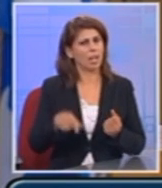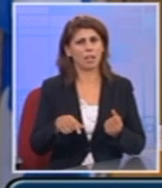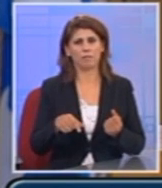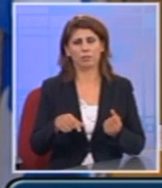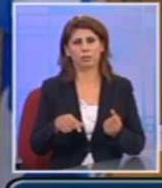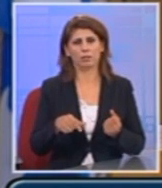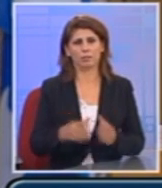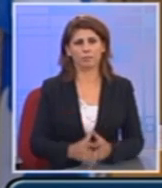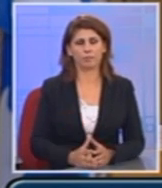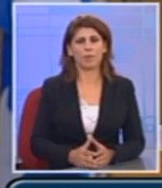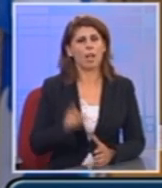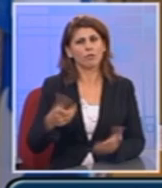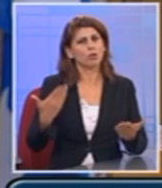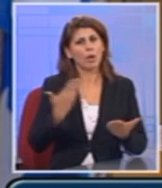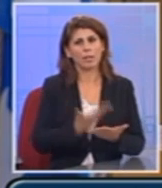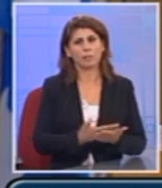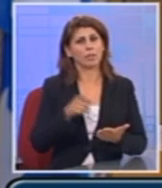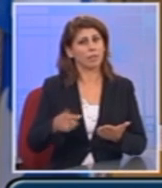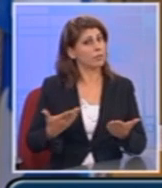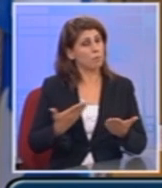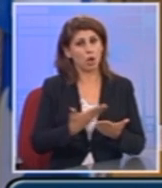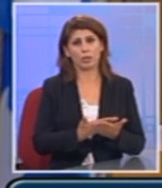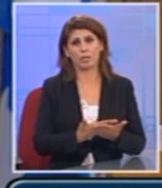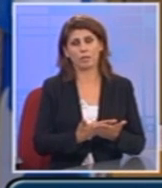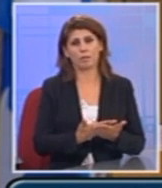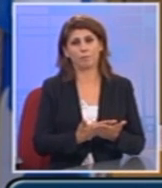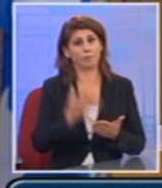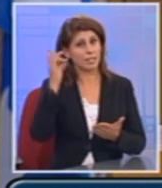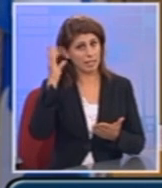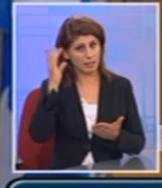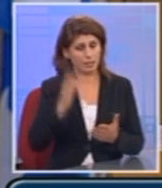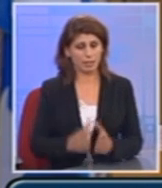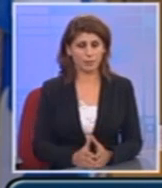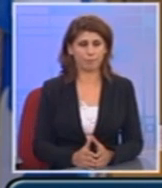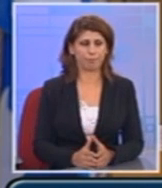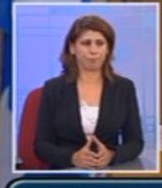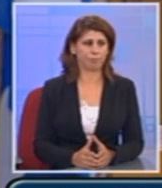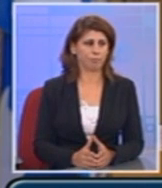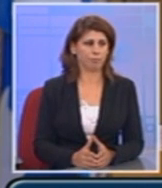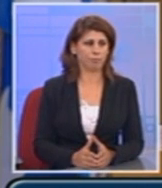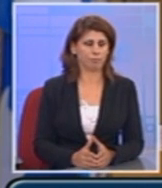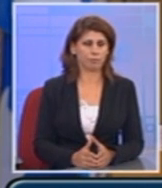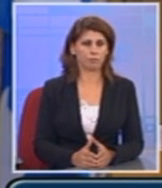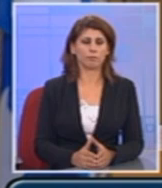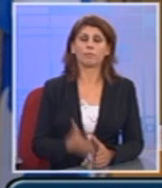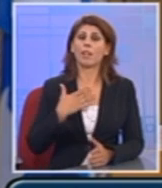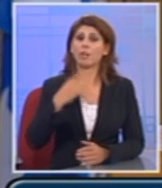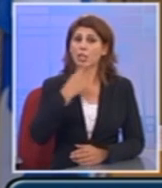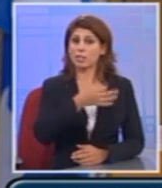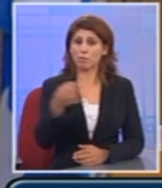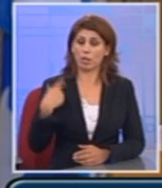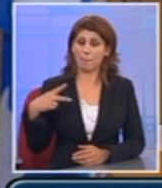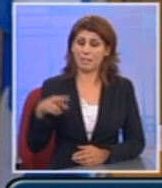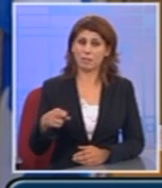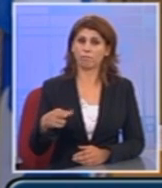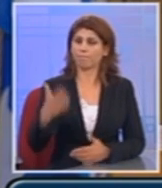την αυτό το αίτημα και αυτή την πρόταση της αργεντινής θέλω να πω ότι είναι μαζί μας και μας τιμούν